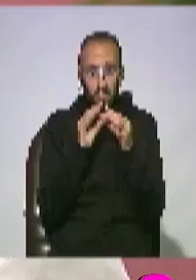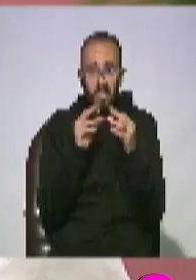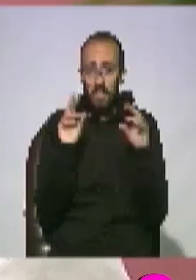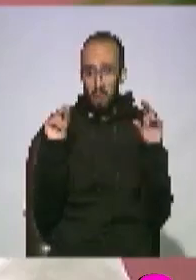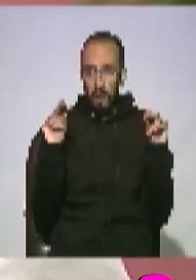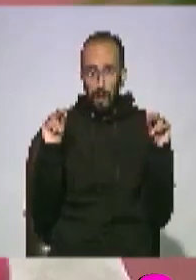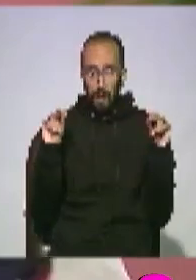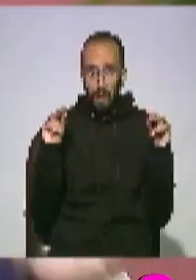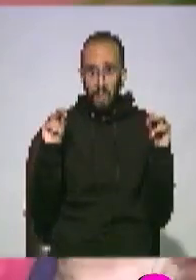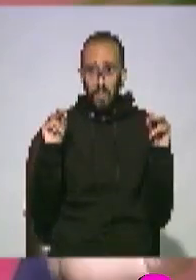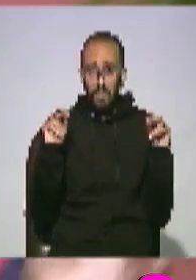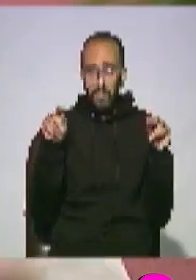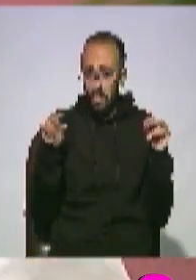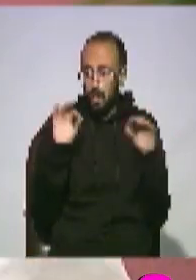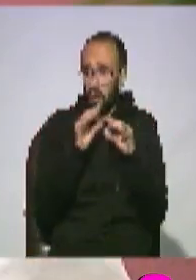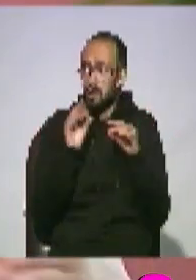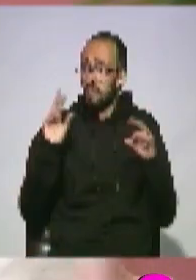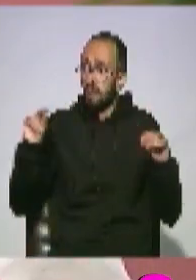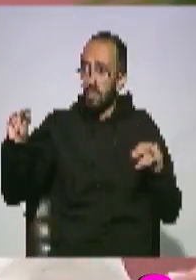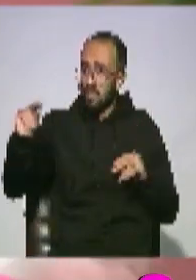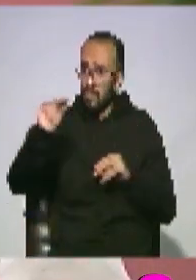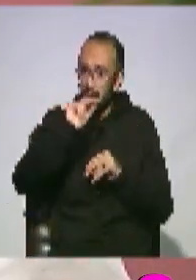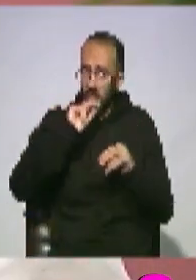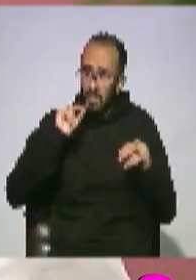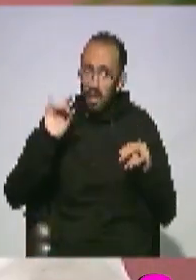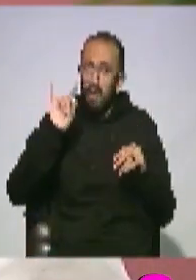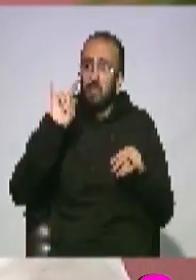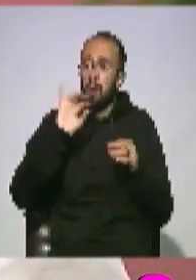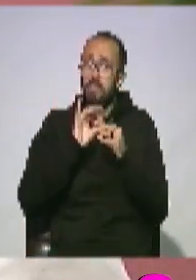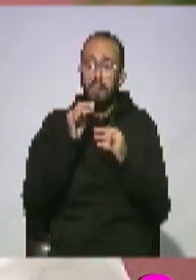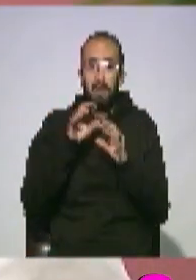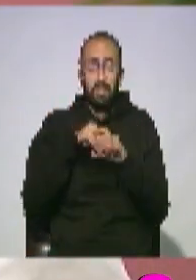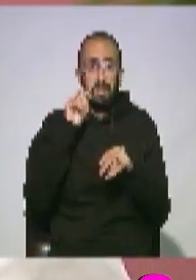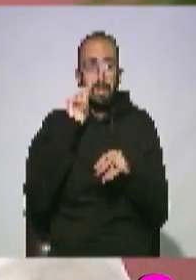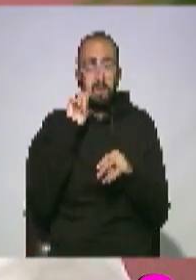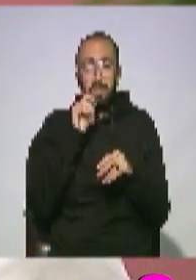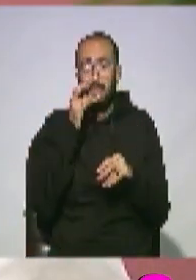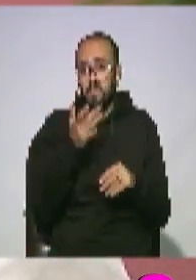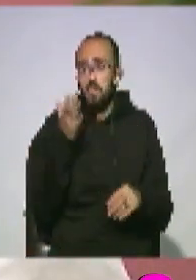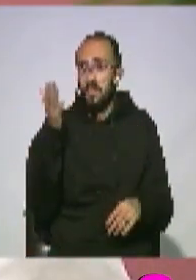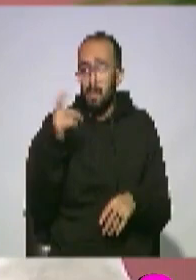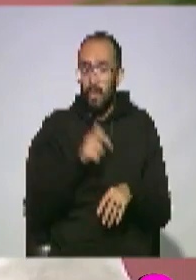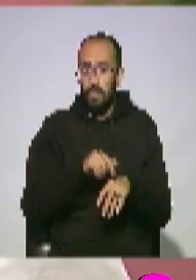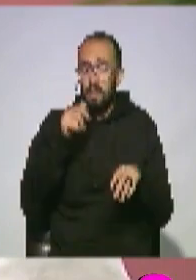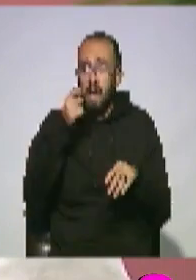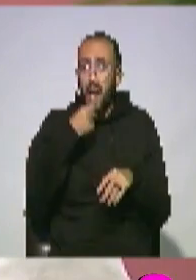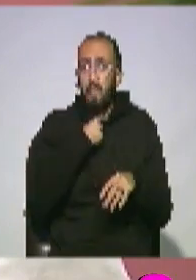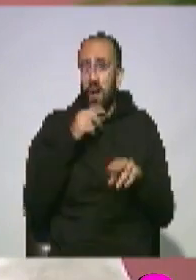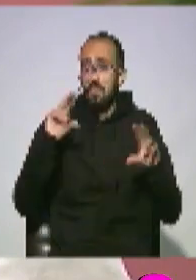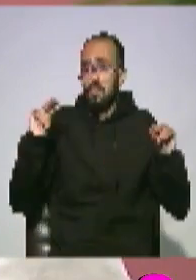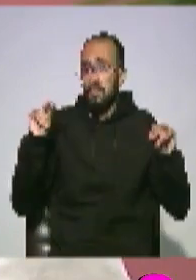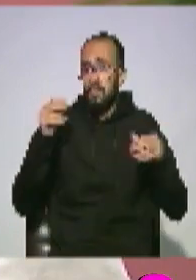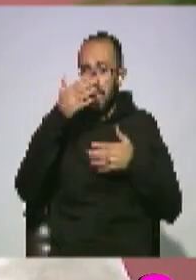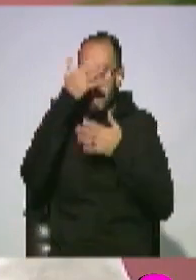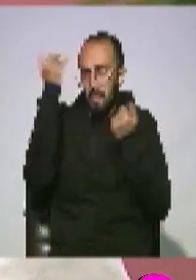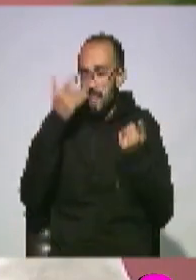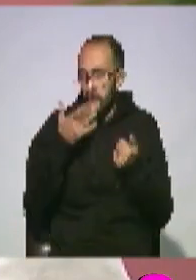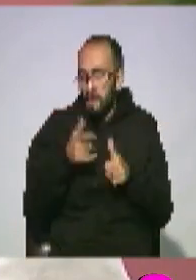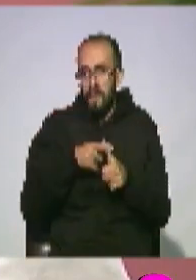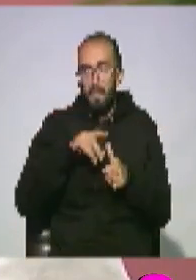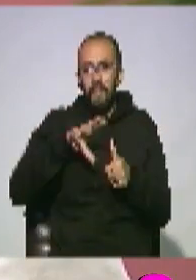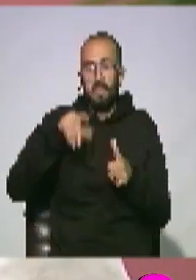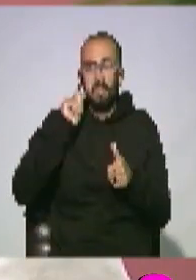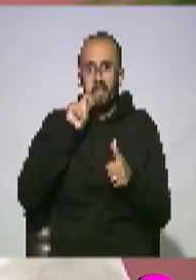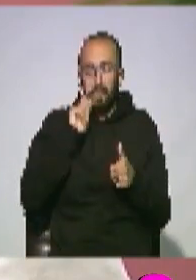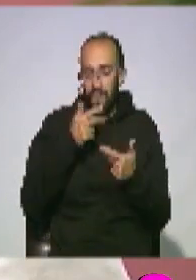دي معها 10 أسر تانية في نفس الظروف، لم يخرج منها مجرم ولم يخرج منها إرهابي ولم يخرج منها